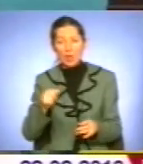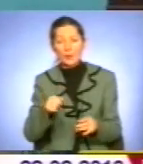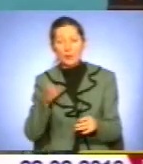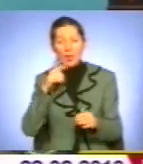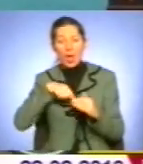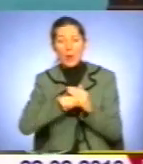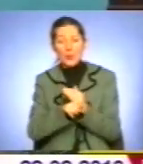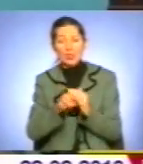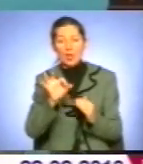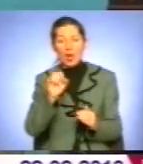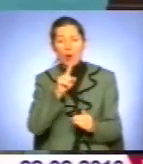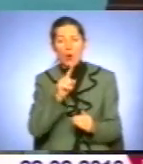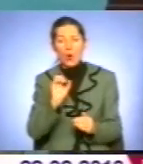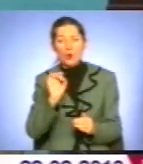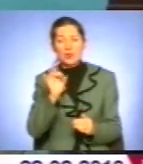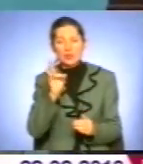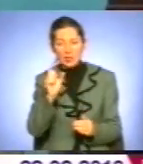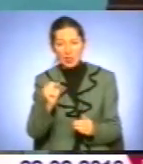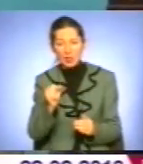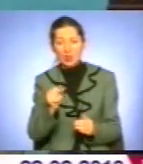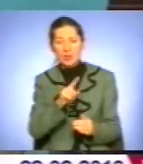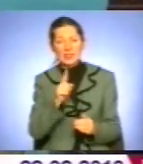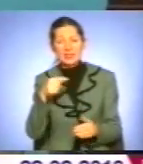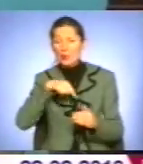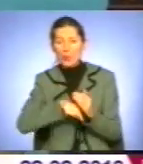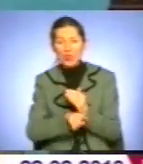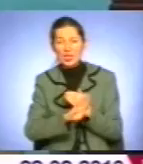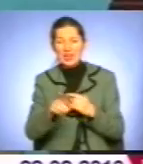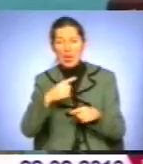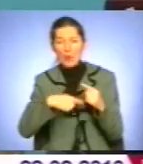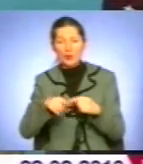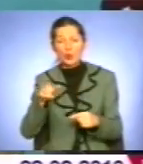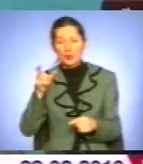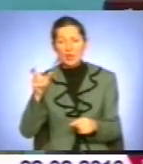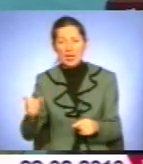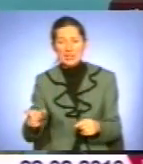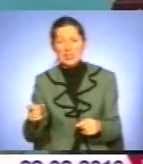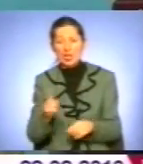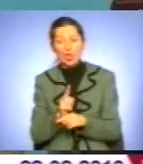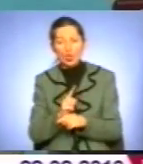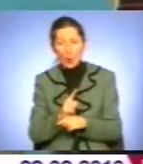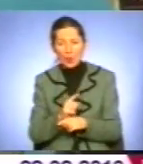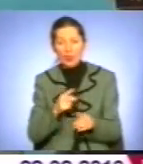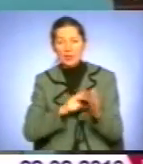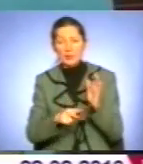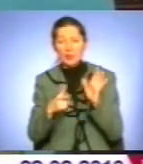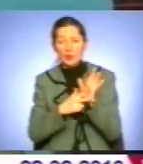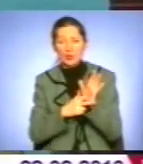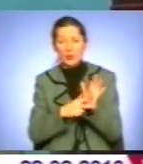Стрілківці Борщівського району. З печери не повернувся житель Тернополя. 78-го року народження.